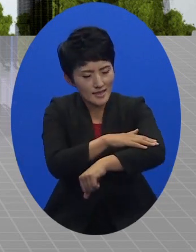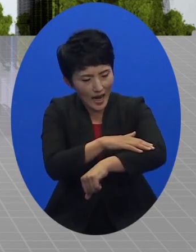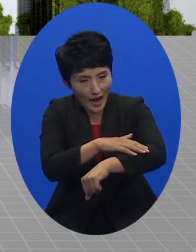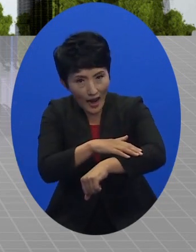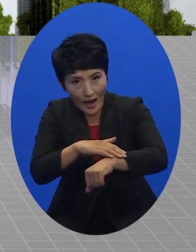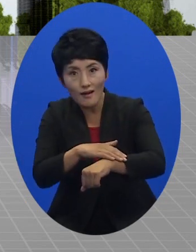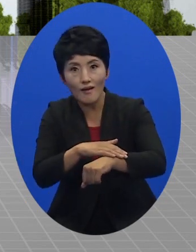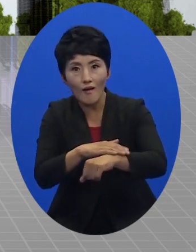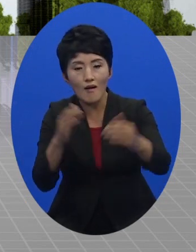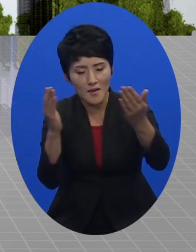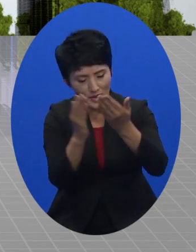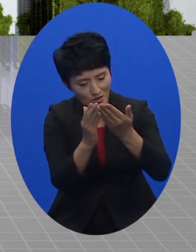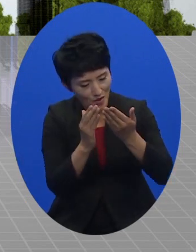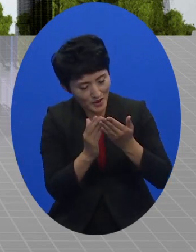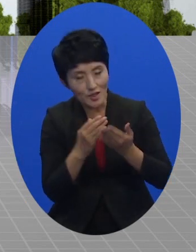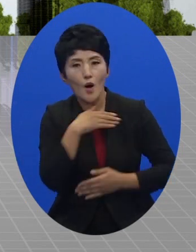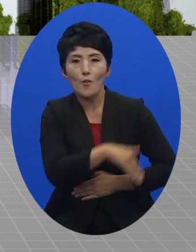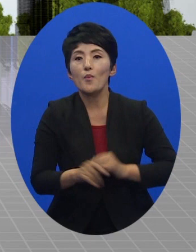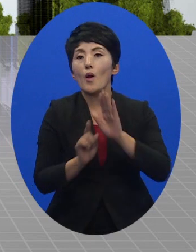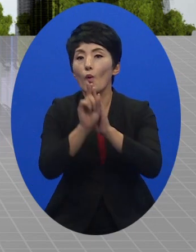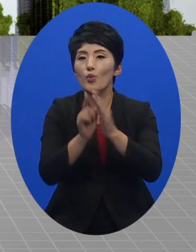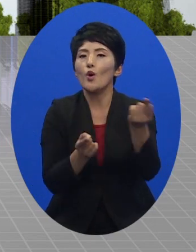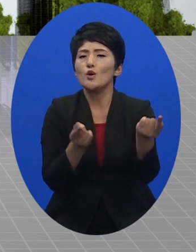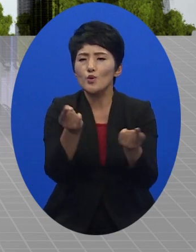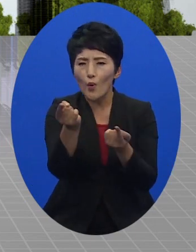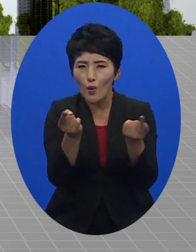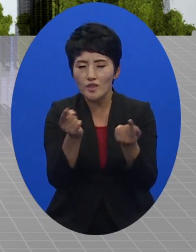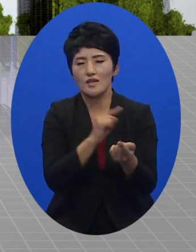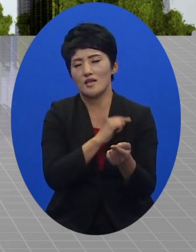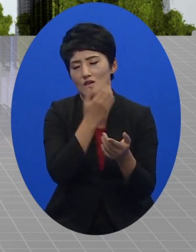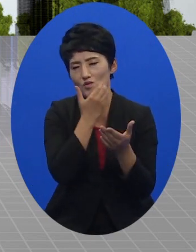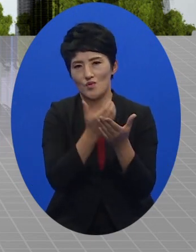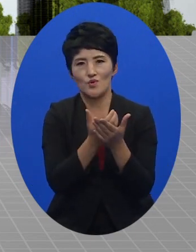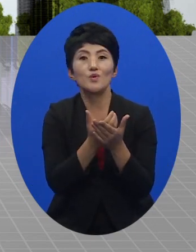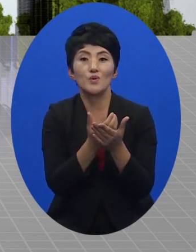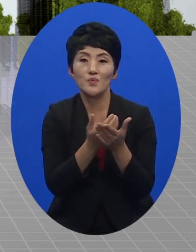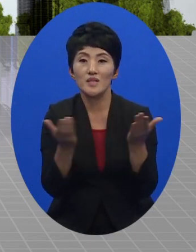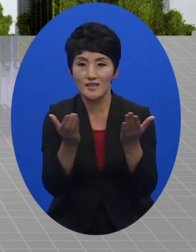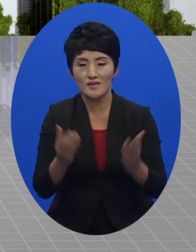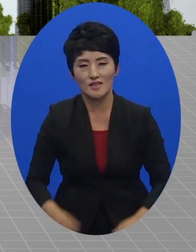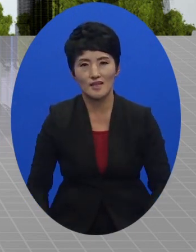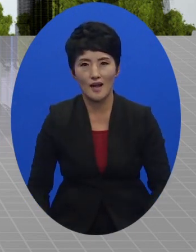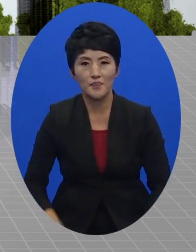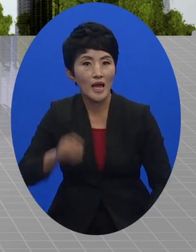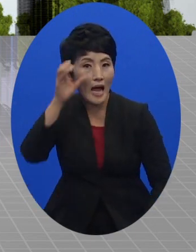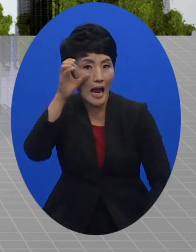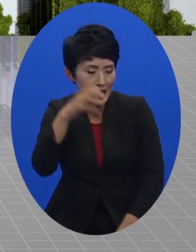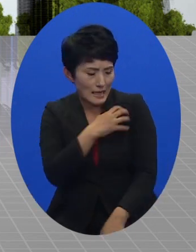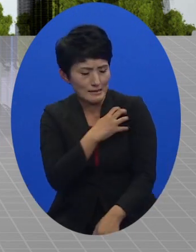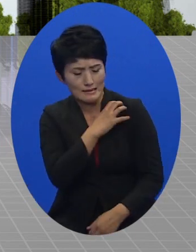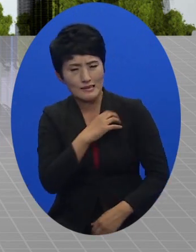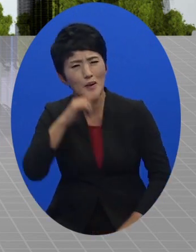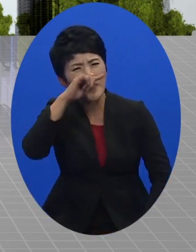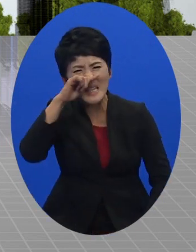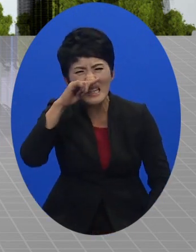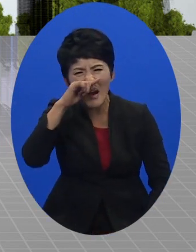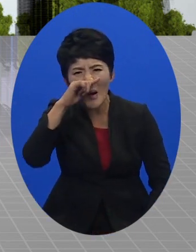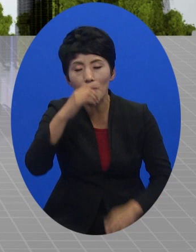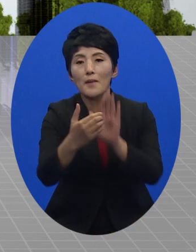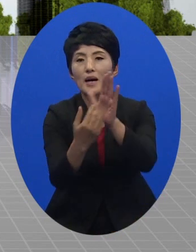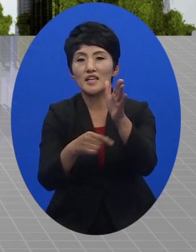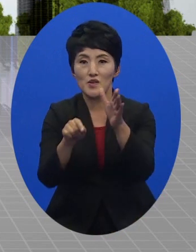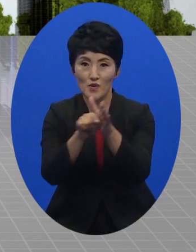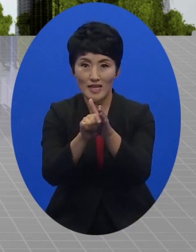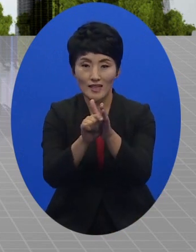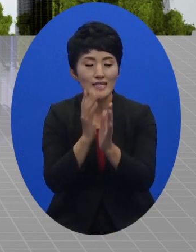좋겠고요. 적정한 체온을 잘 유지시켜주는 것이 필요하겠죠. 알레르기 비염에 좋은 음식은 신선한 채소와